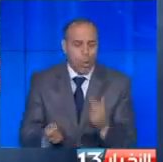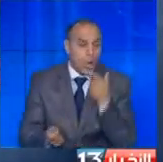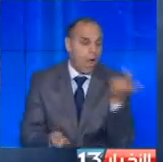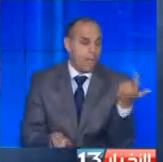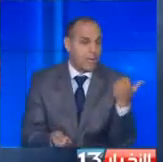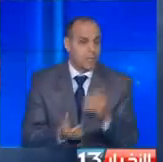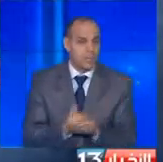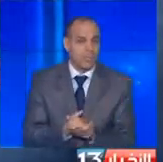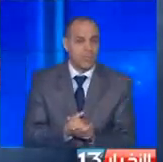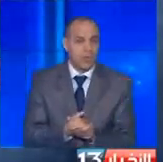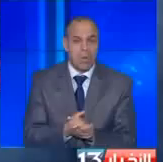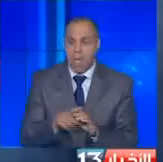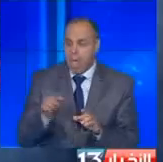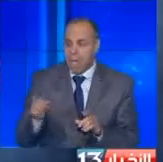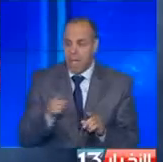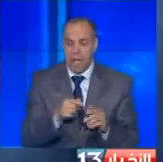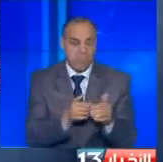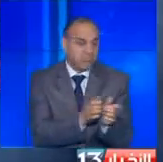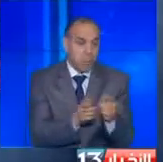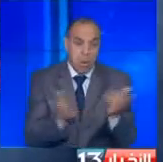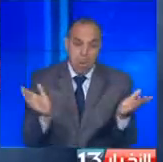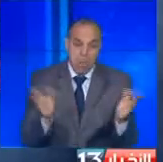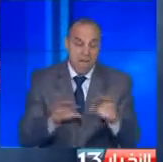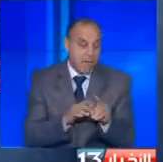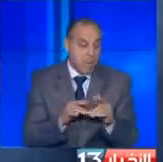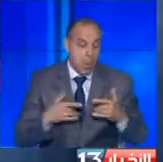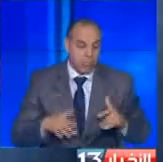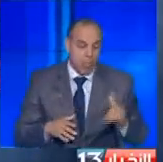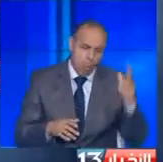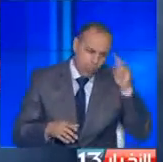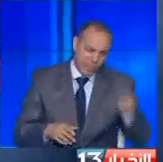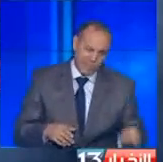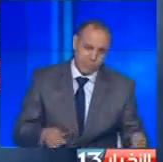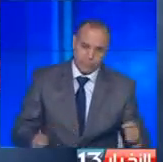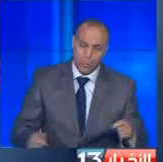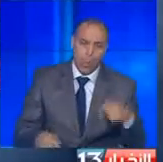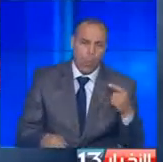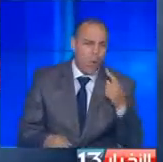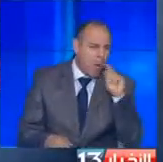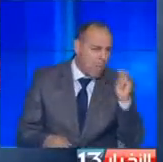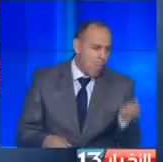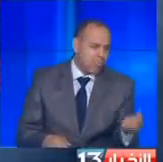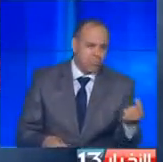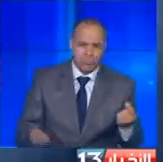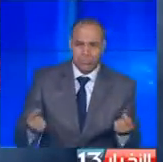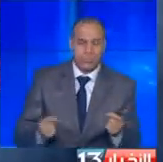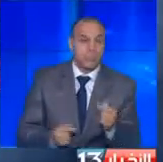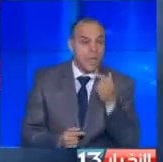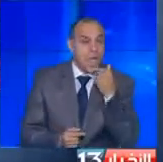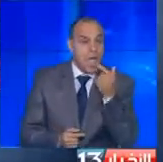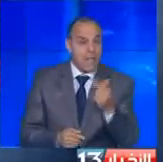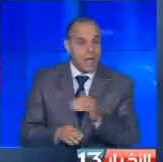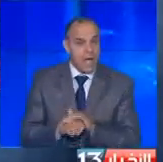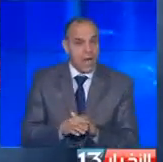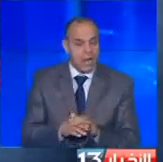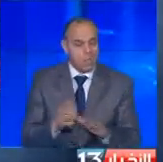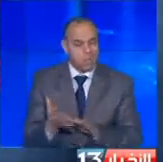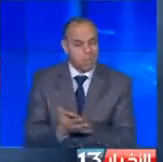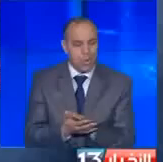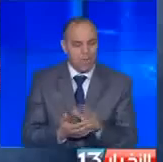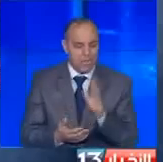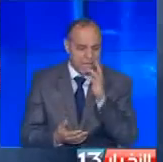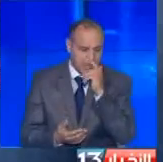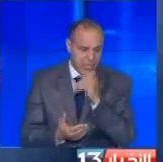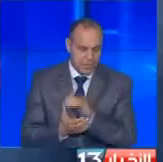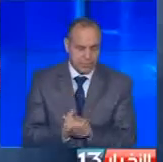تنتمي لأي صلة معناتها بتلك العائلات، وهذا معناتها ما جعلوه معناتها مطية لأجل بث الفوضى.